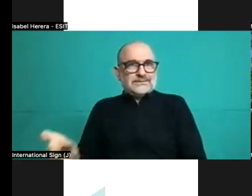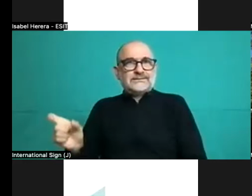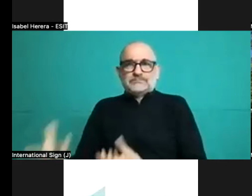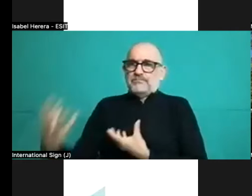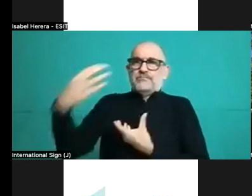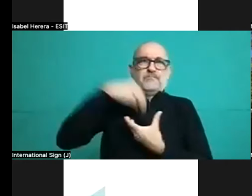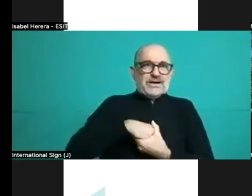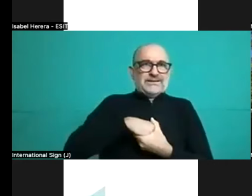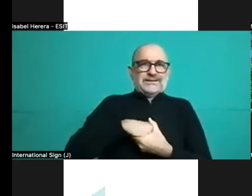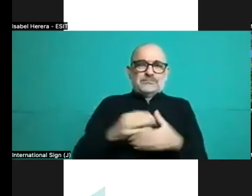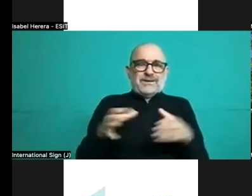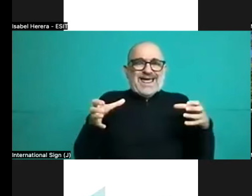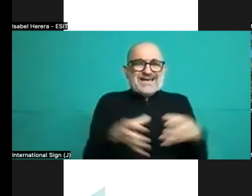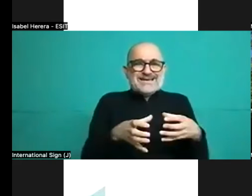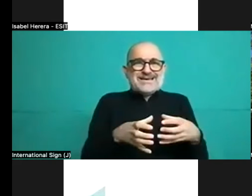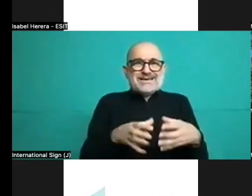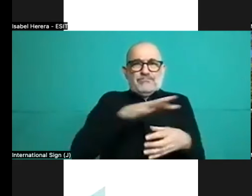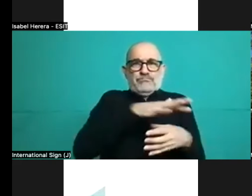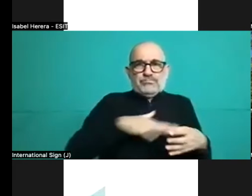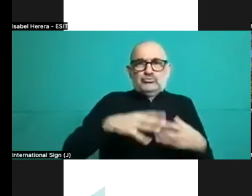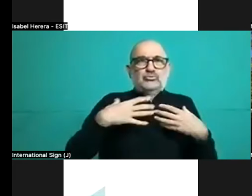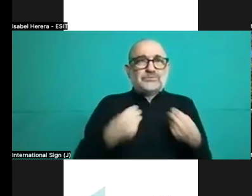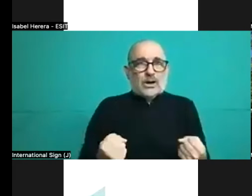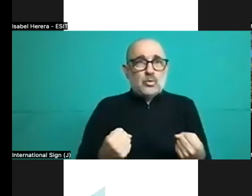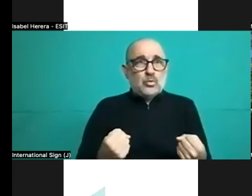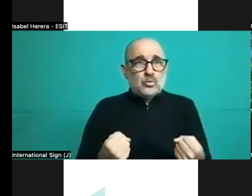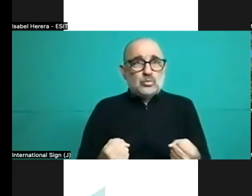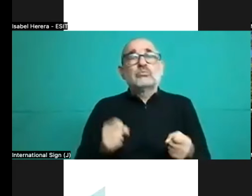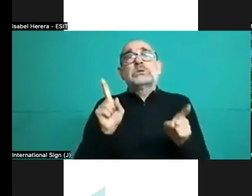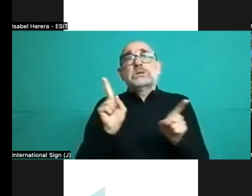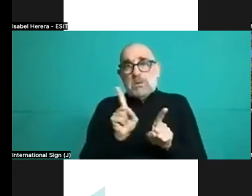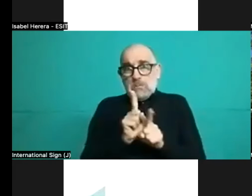encourage les équipes de santé aussi,